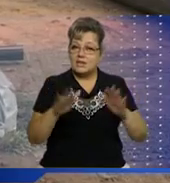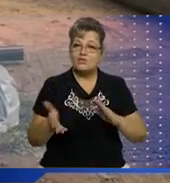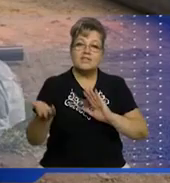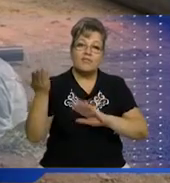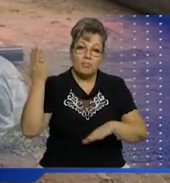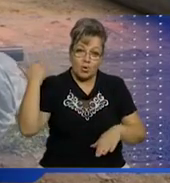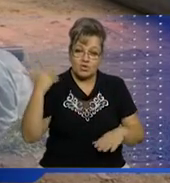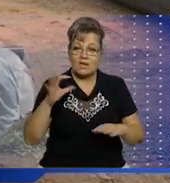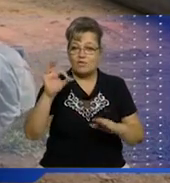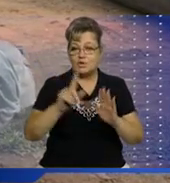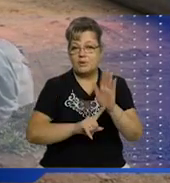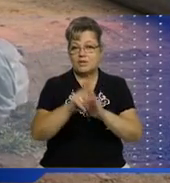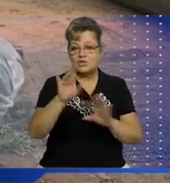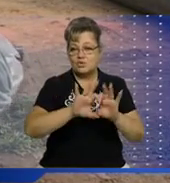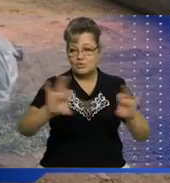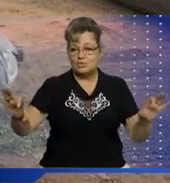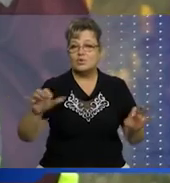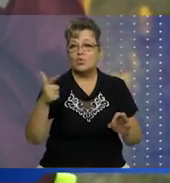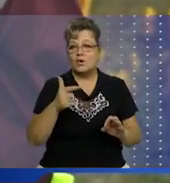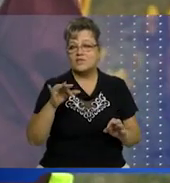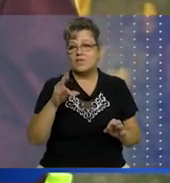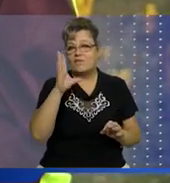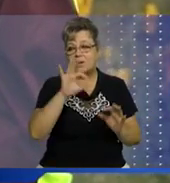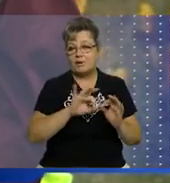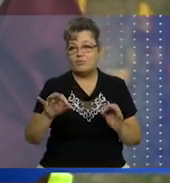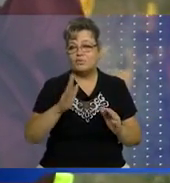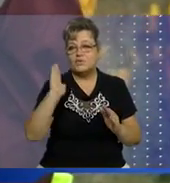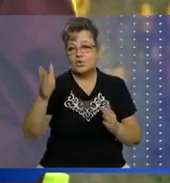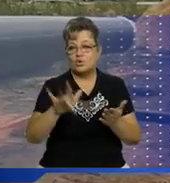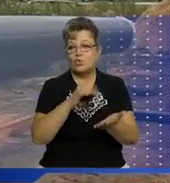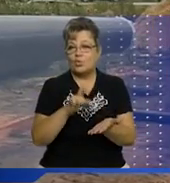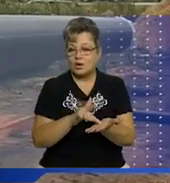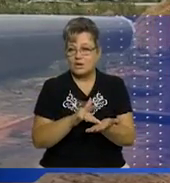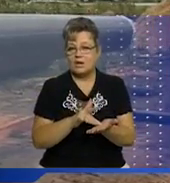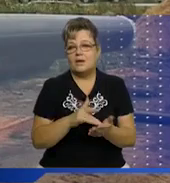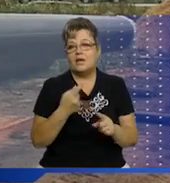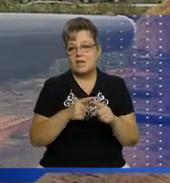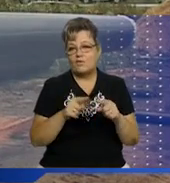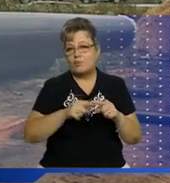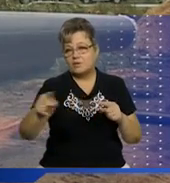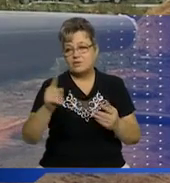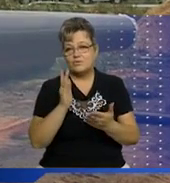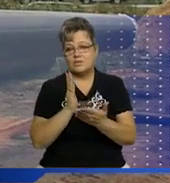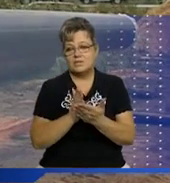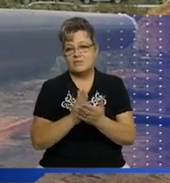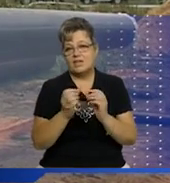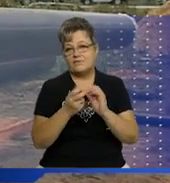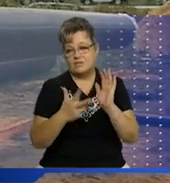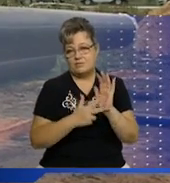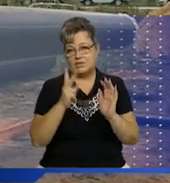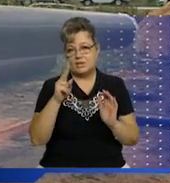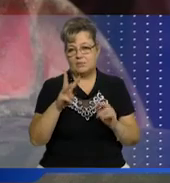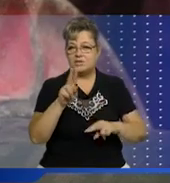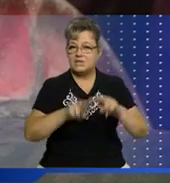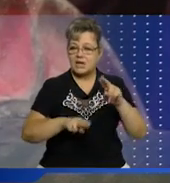с водой останутся в прошлом. В октябре запустят новую нитку Гундарова-Гуковского водопровода, ведущего в сторону города. Его протяженность составит